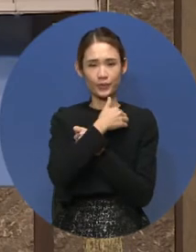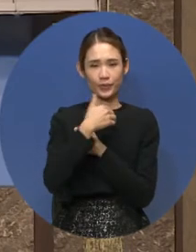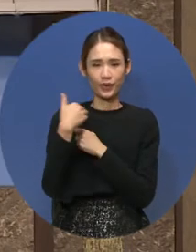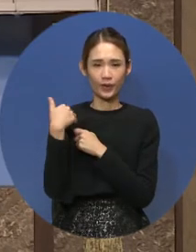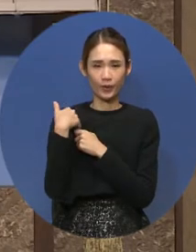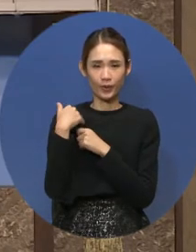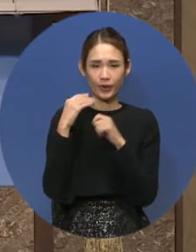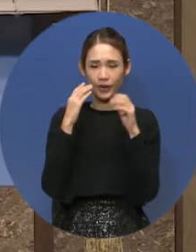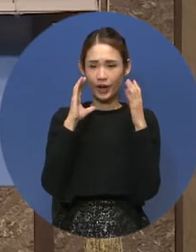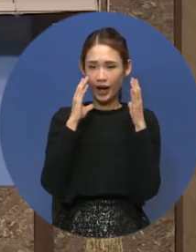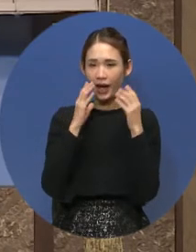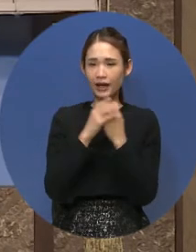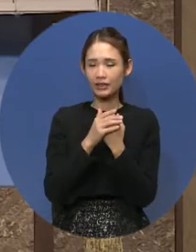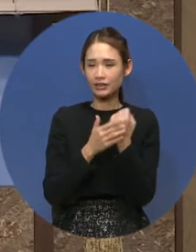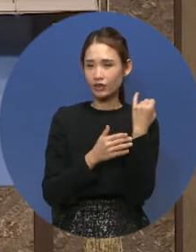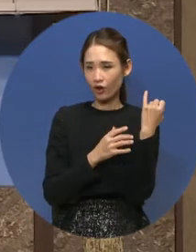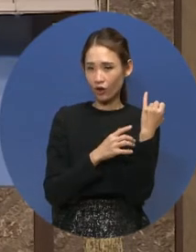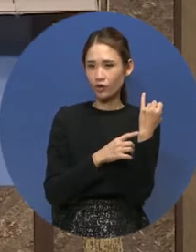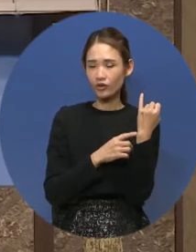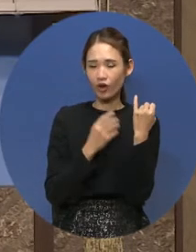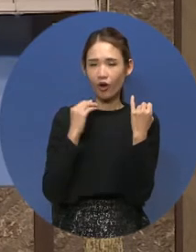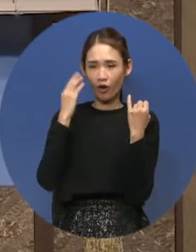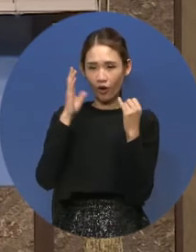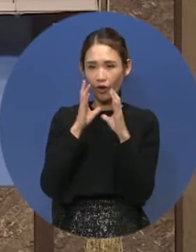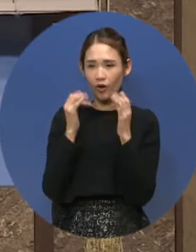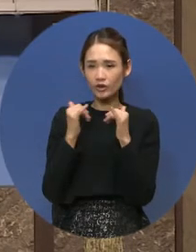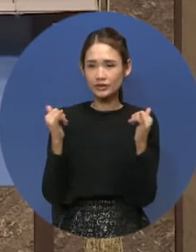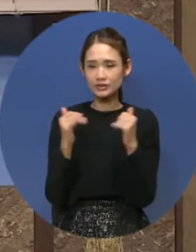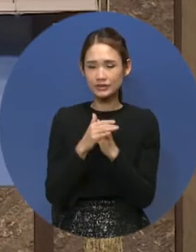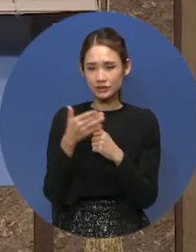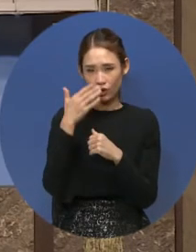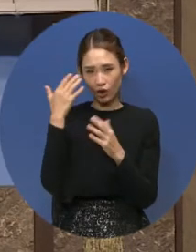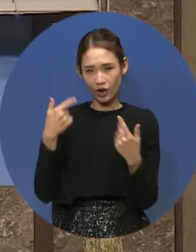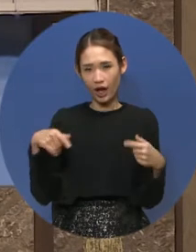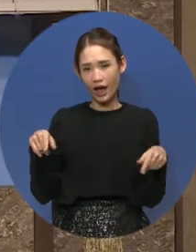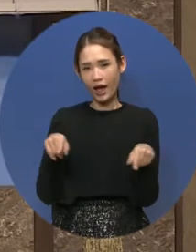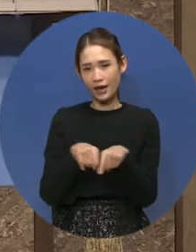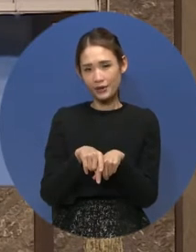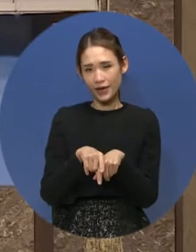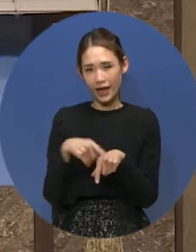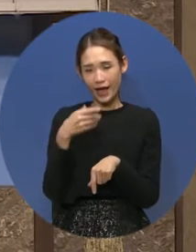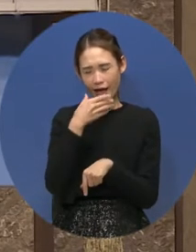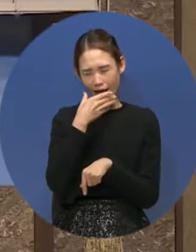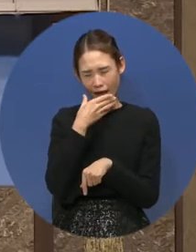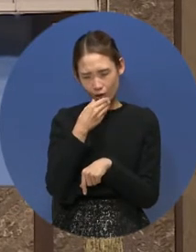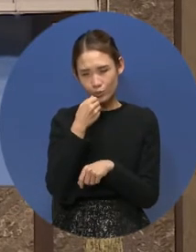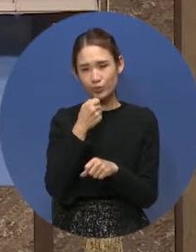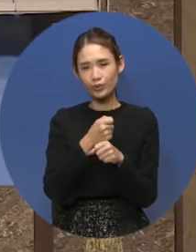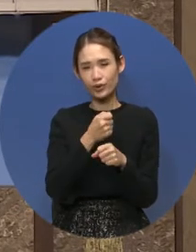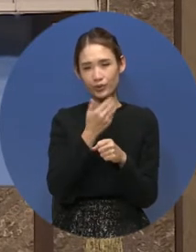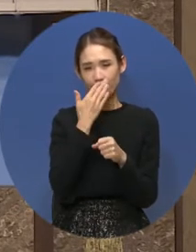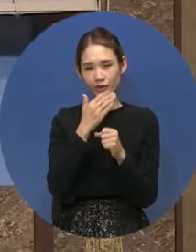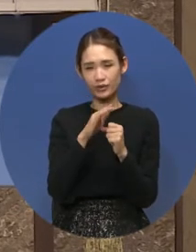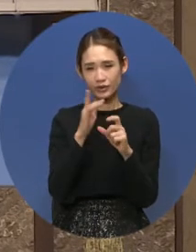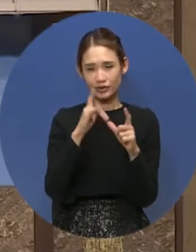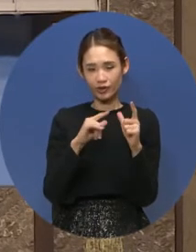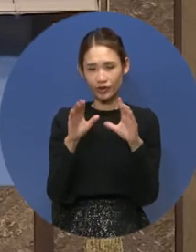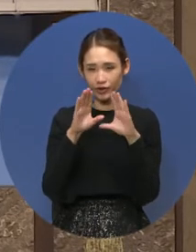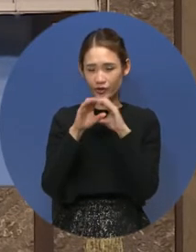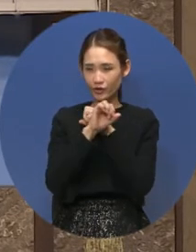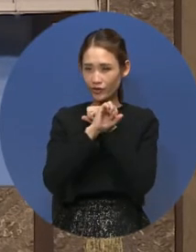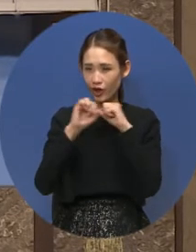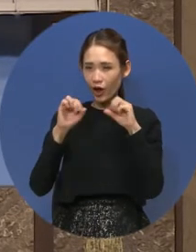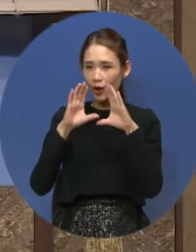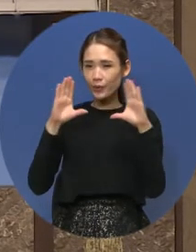특히 아이들과 여성 그리고 어르신 청년들이 함께 행복할 수 있는 그 탁 트인 영등포를